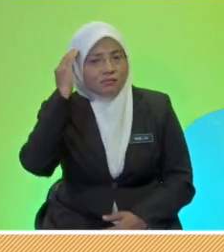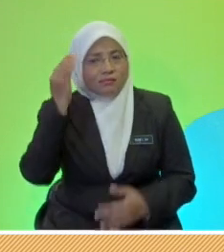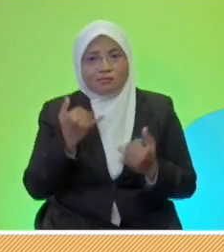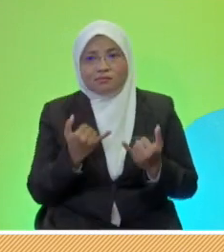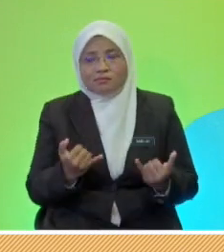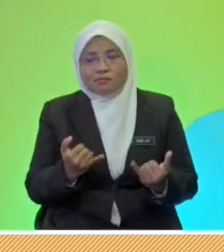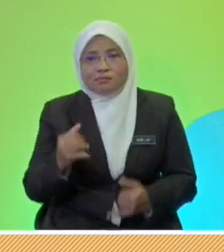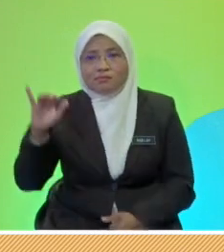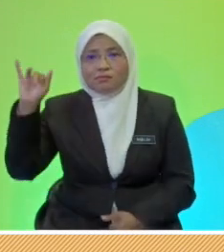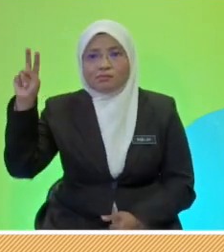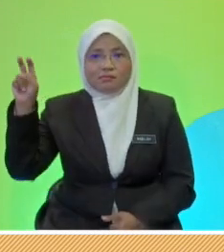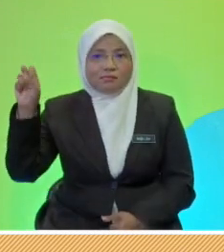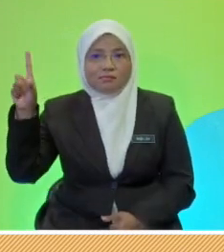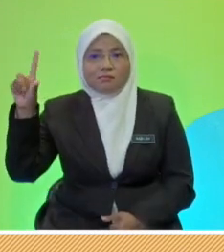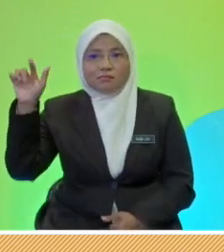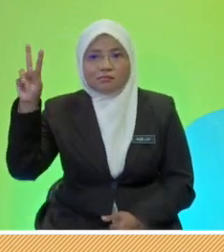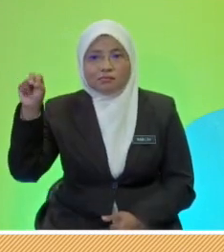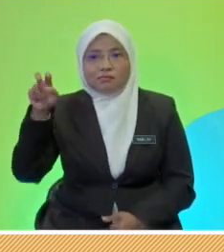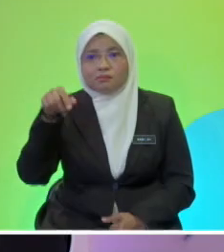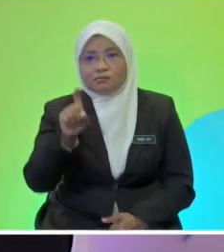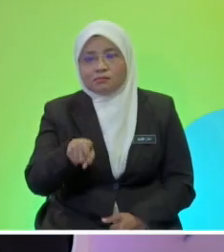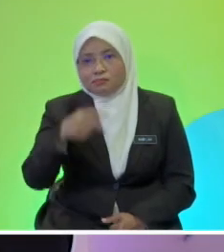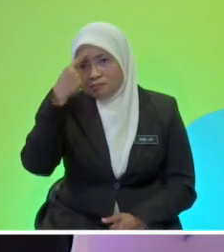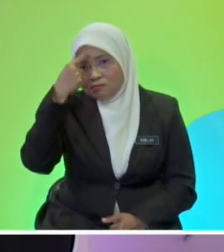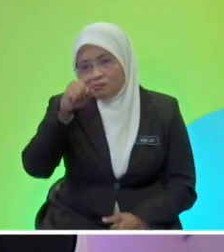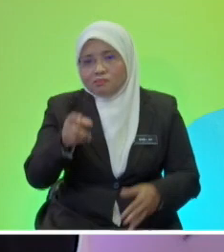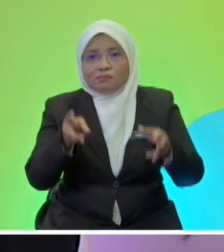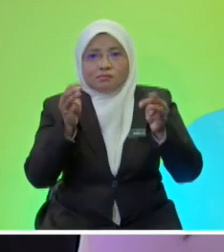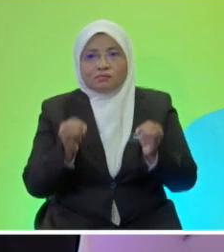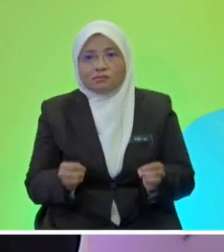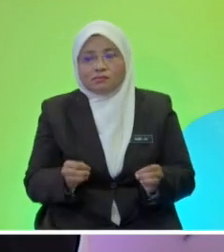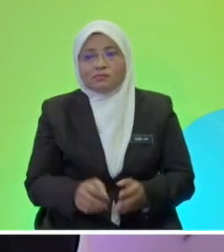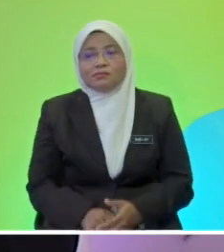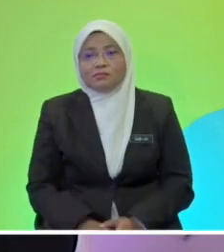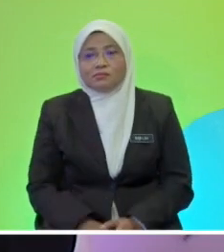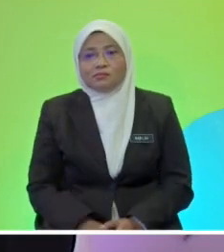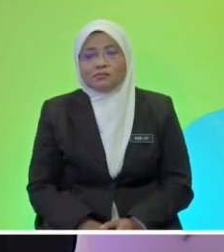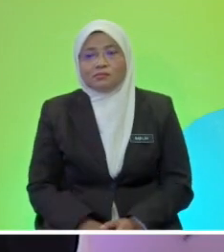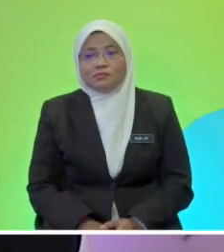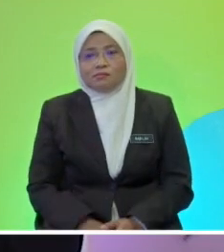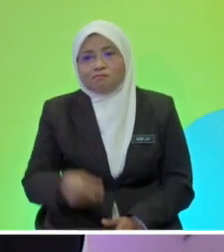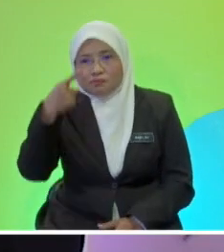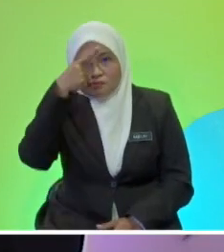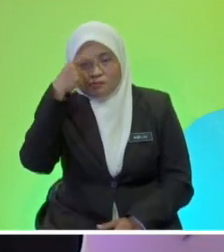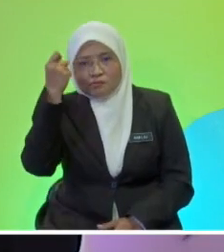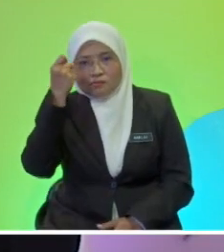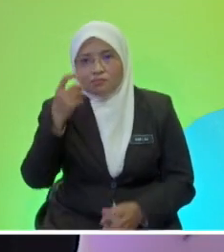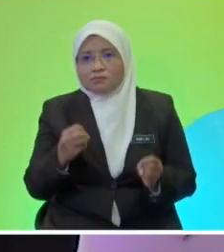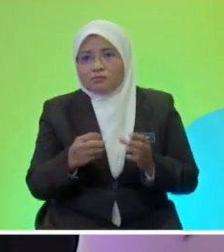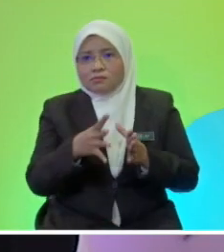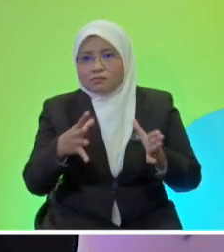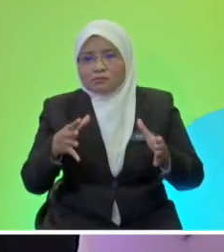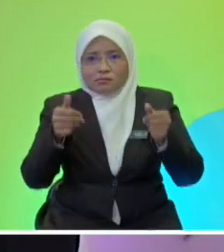insulin untuk manusia sekarang adalah semakin meningkat disebabkan oleh pertambahan